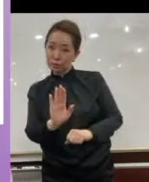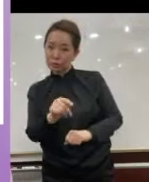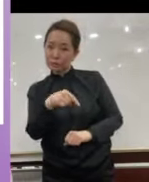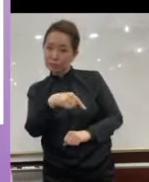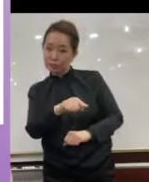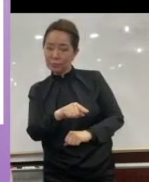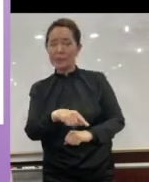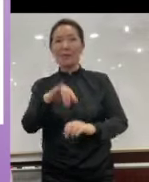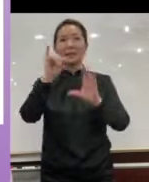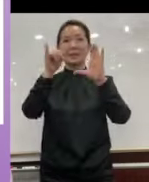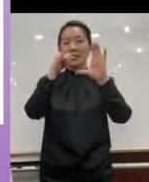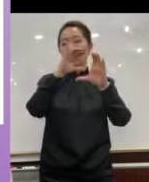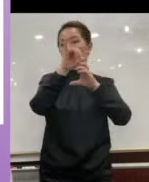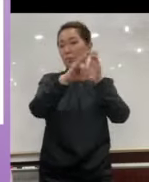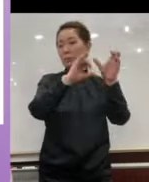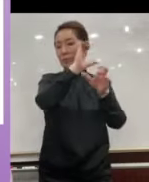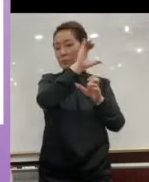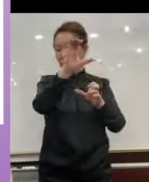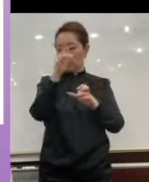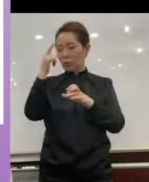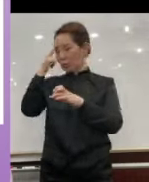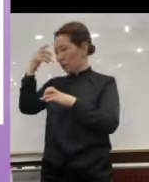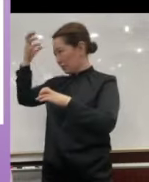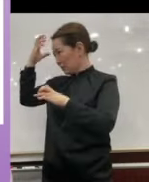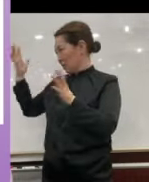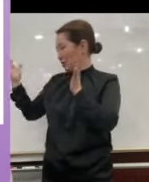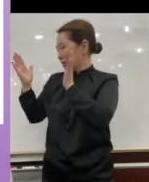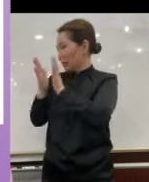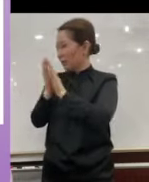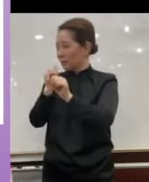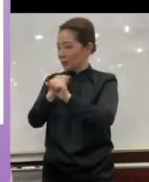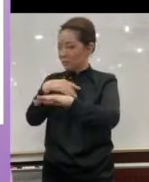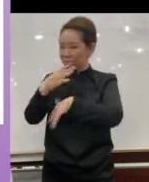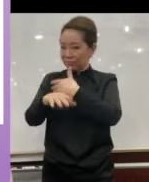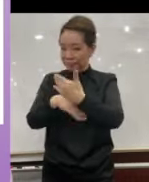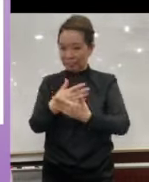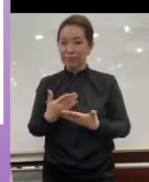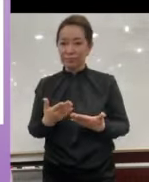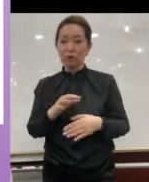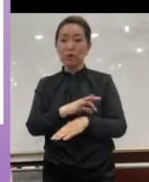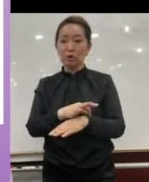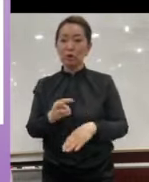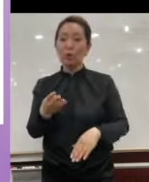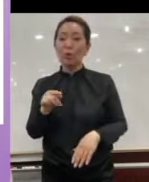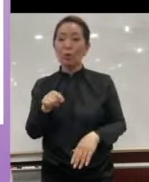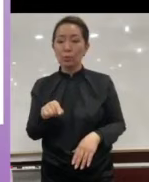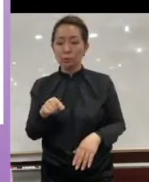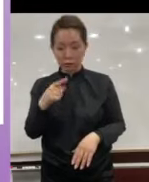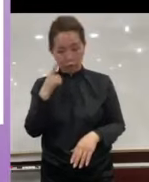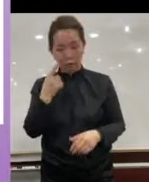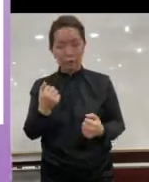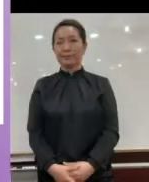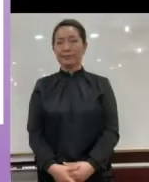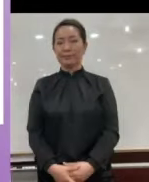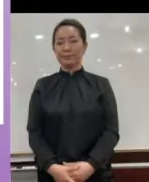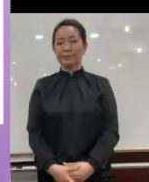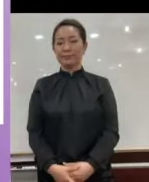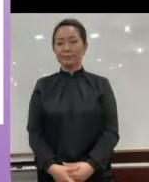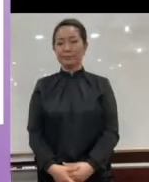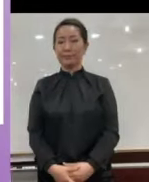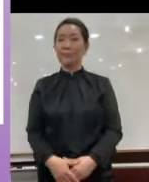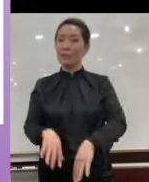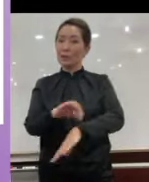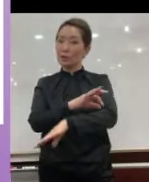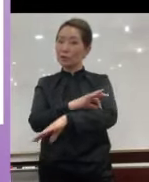олон улсын байгууллага Монголын засгийн газрын хамтын ажиллагааны хүрээнд хэрэгжиж байгаа төсөл гэж ойлгож болно. За